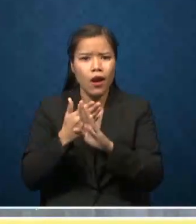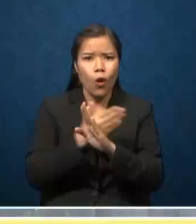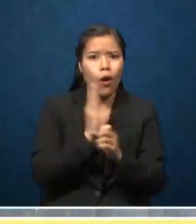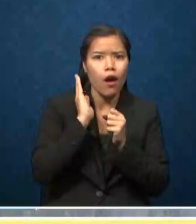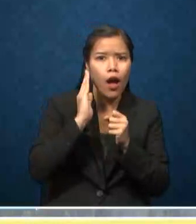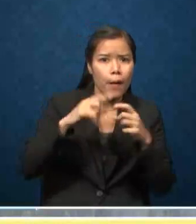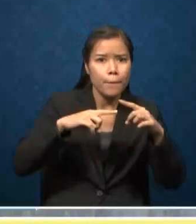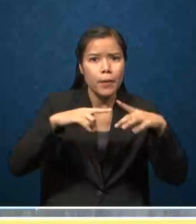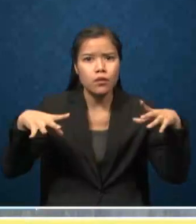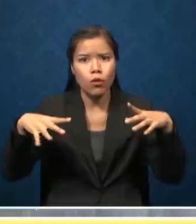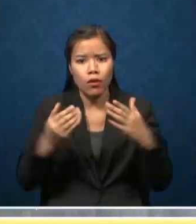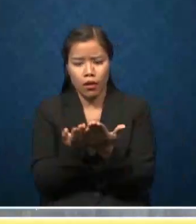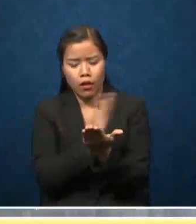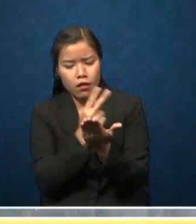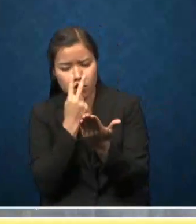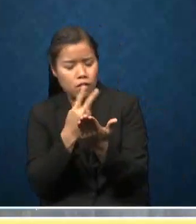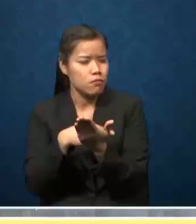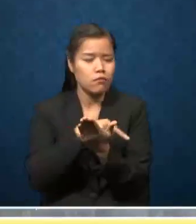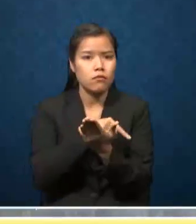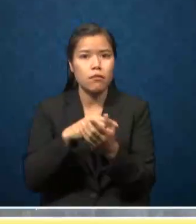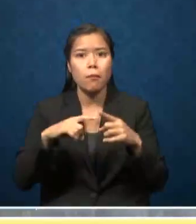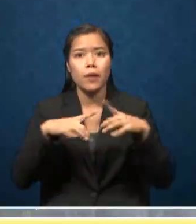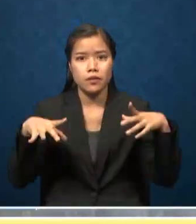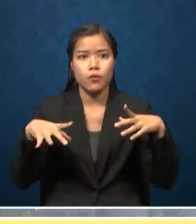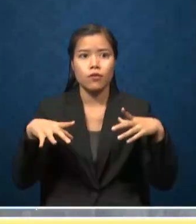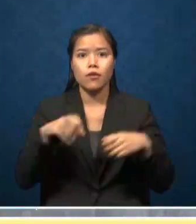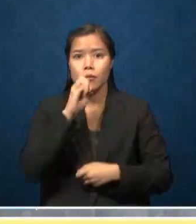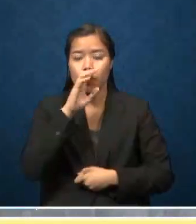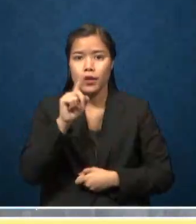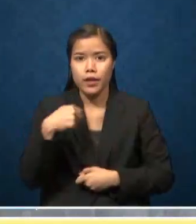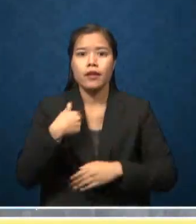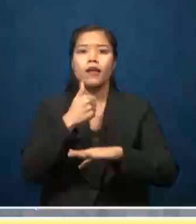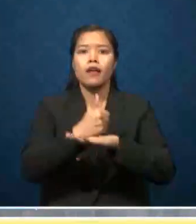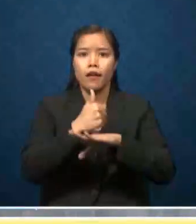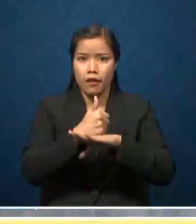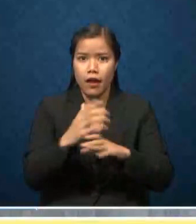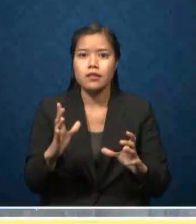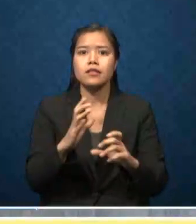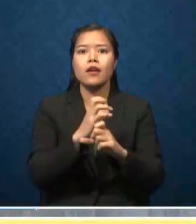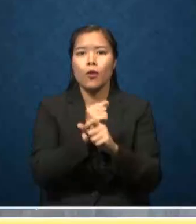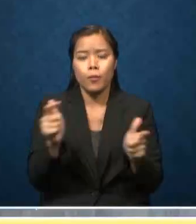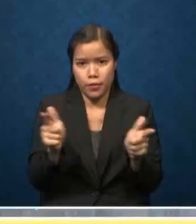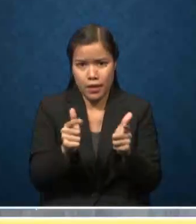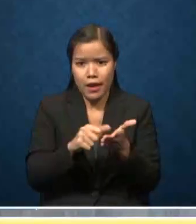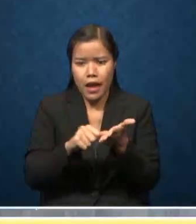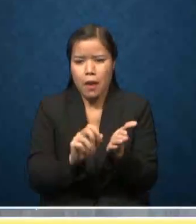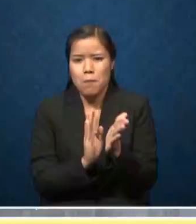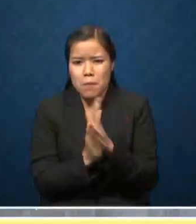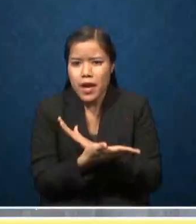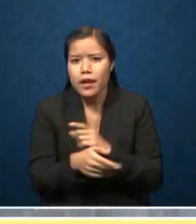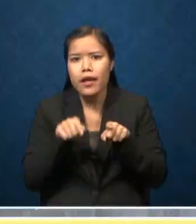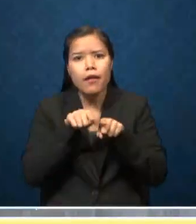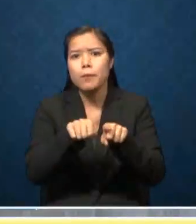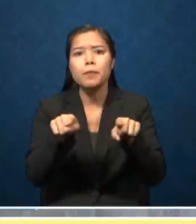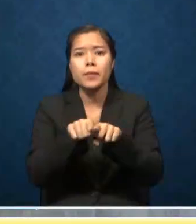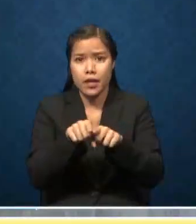เพราะฉะนั้นขออนุญาตกราบเรียนว่าบทสรุปย่อผู้บริหารท่านปรับให้มันสอดคล้องกับข้อเสนอตะกี้ได้ไหมเวลาอ่าน